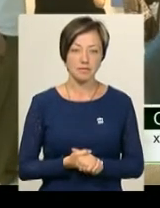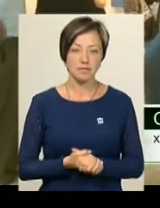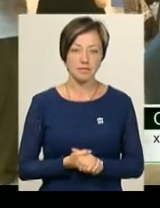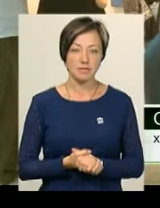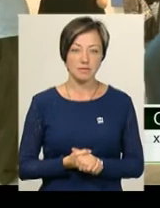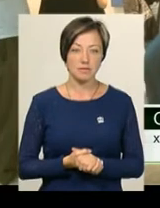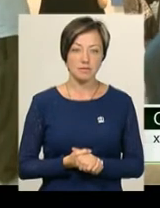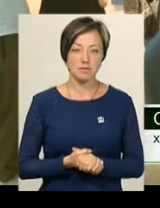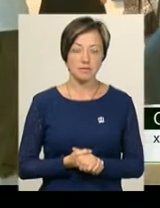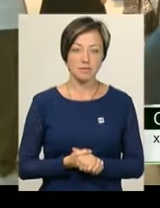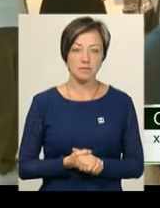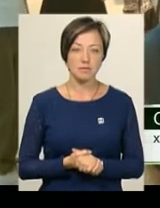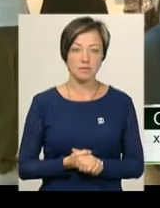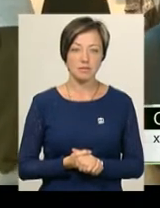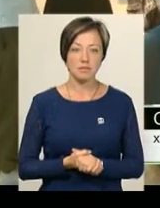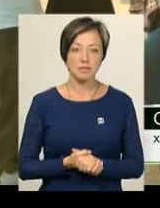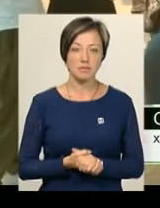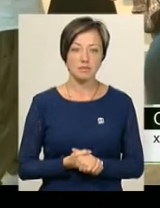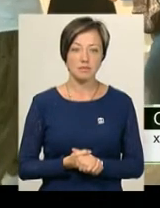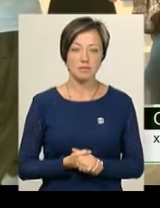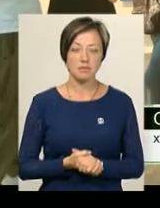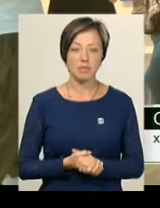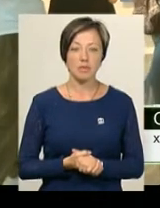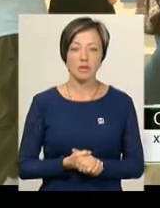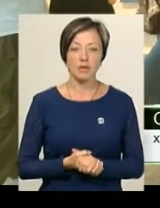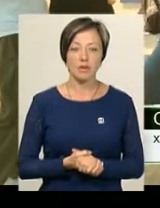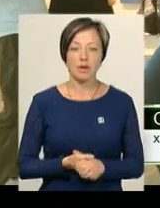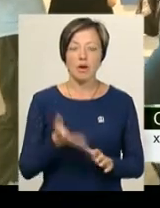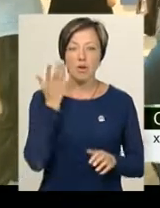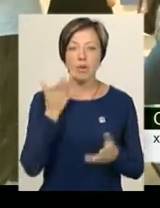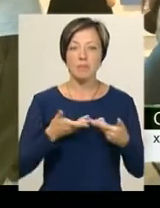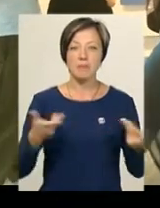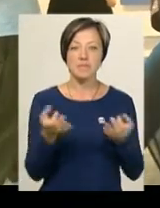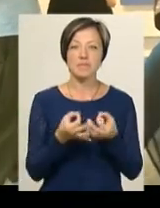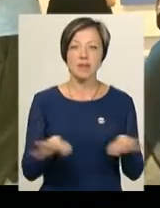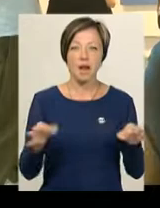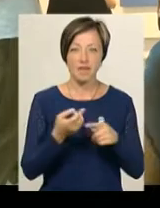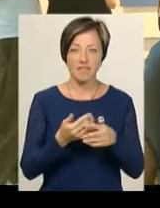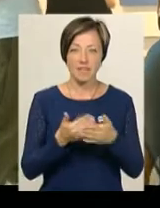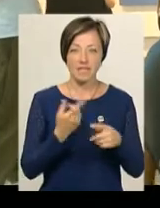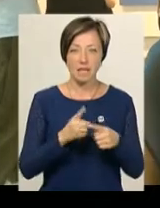Коли ми звільняємося від цієї бутовини,